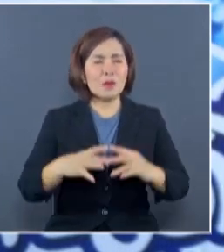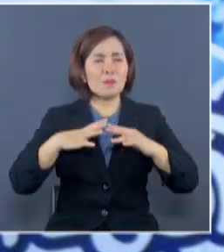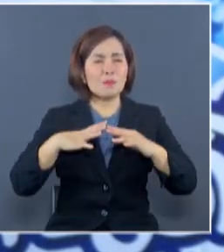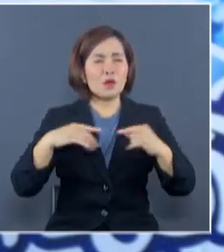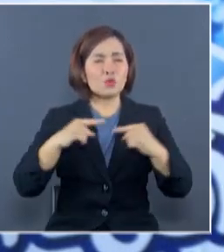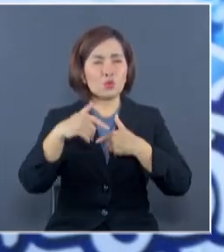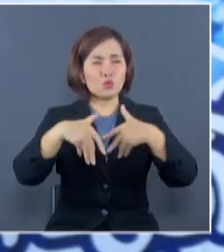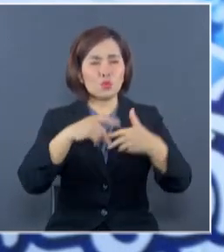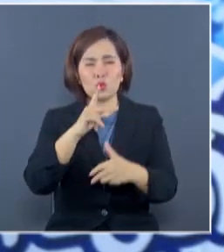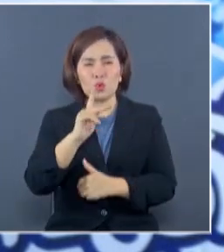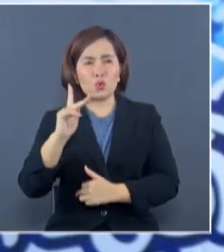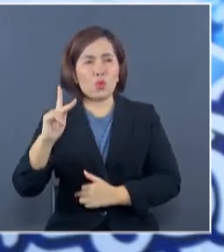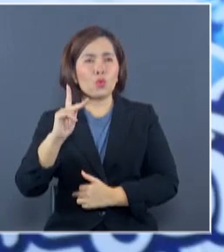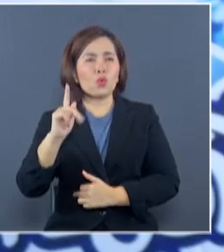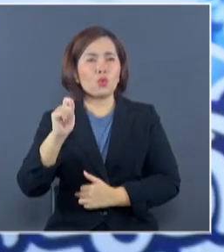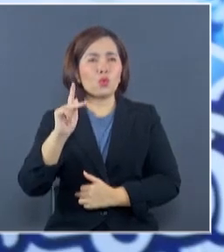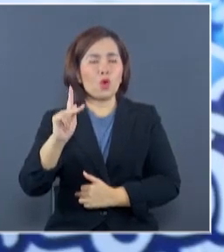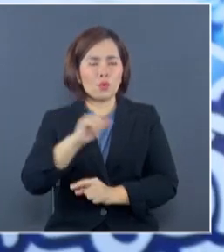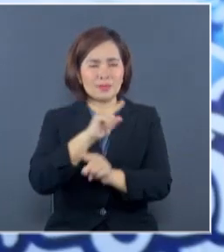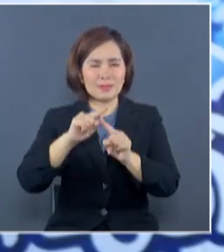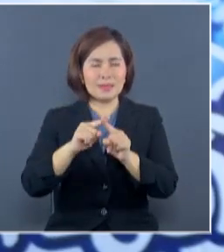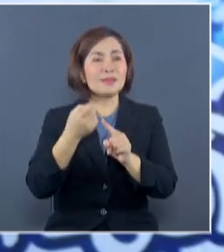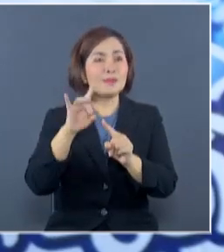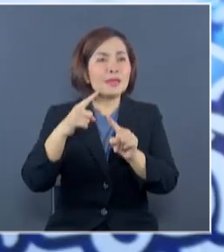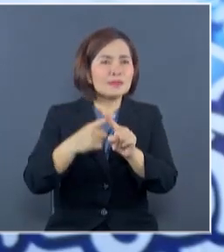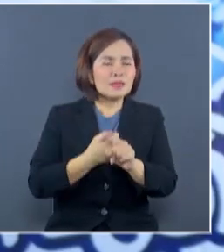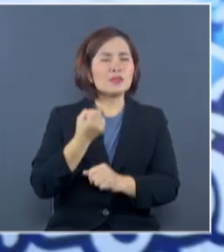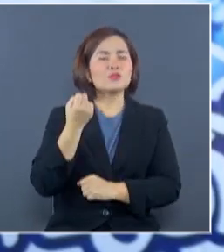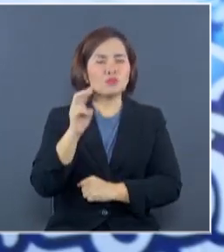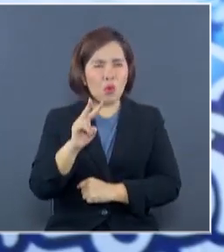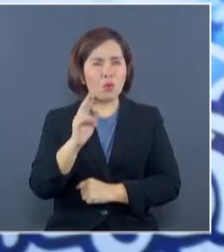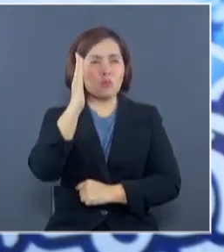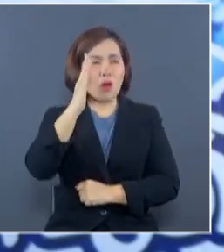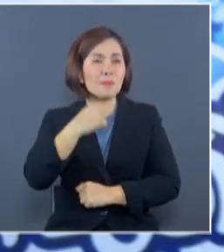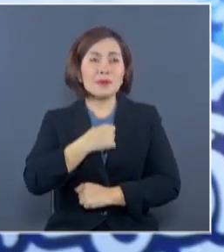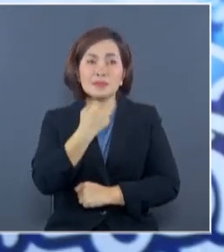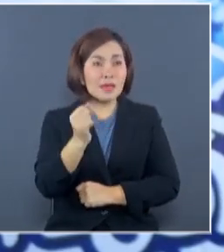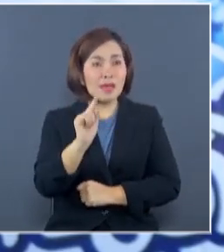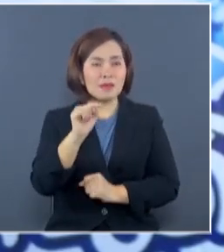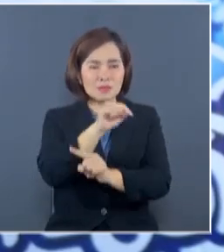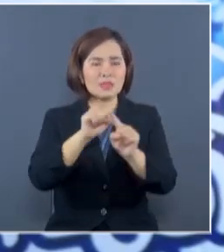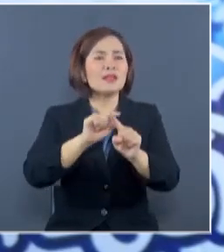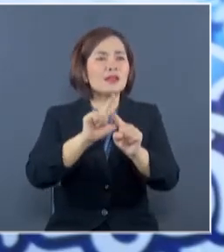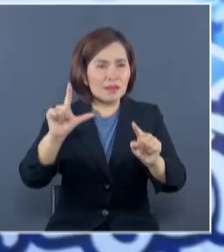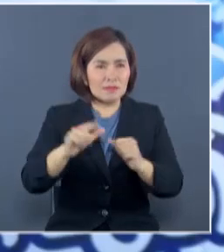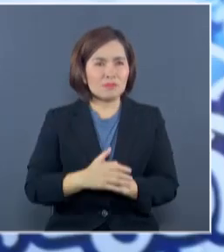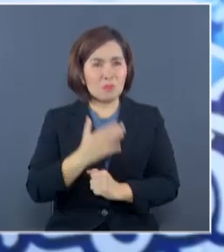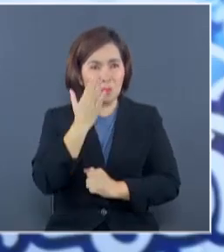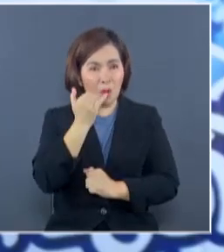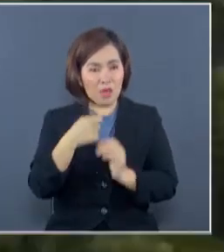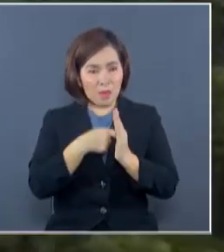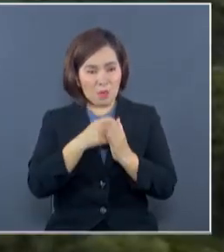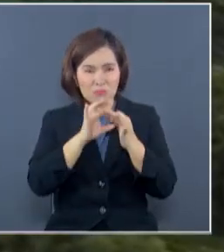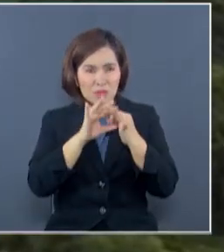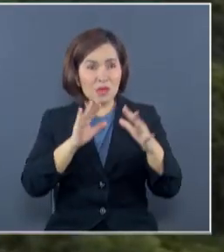กกอกตั้งแต่เมื่อคืนวันที่18ธันวาคมแล้วค่ะลุงพลยังมั่นใจเหมือนเดิมบอกล้านเปอร์เซ็นต ์ เพราะไม่มีส่วนเกี่ยวข้